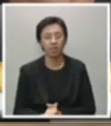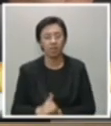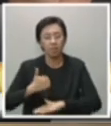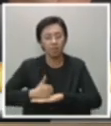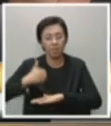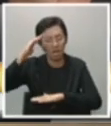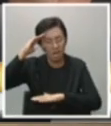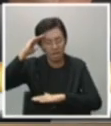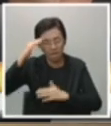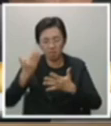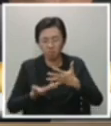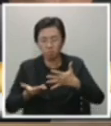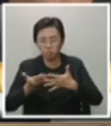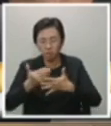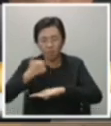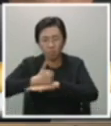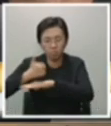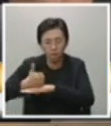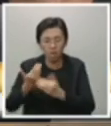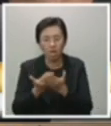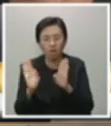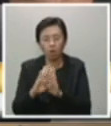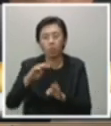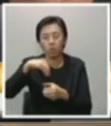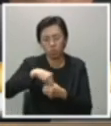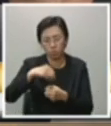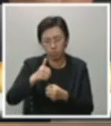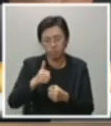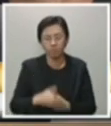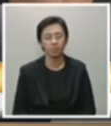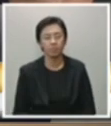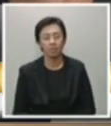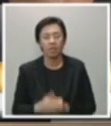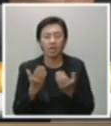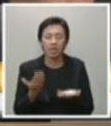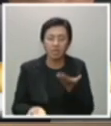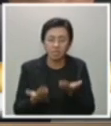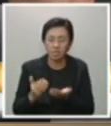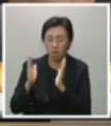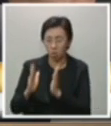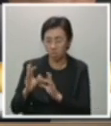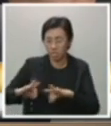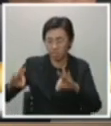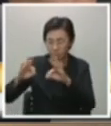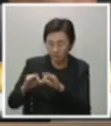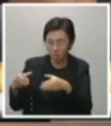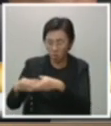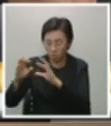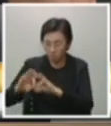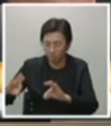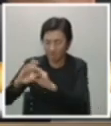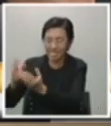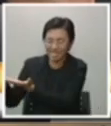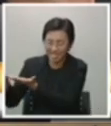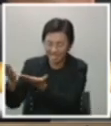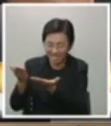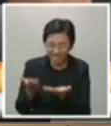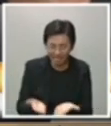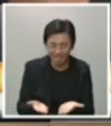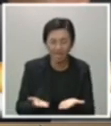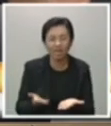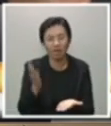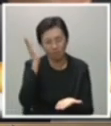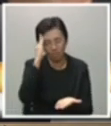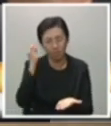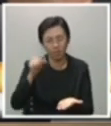ผู้บังคับบัญชาชั้นสูงของกองทัพและครอบครัวพักอาศัยหรือต้อนรับบุคคลสำคัญและคณะท่านประธานที่เคารพ